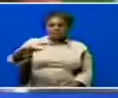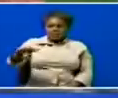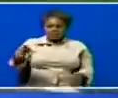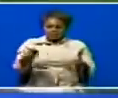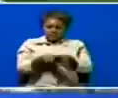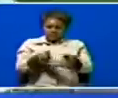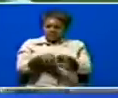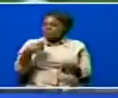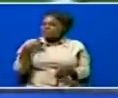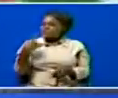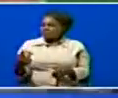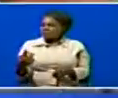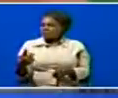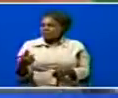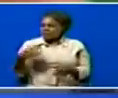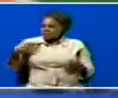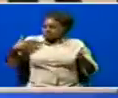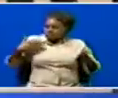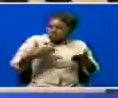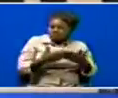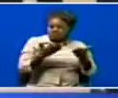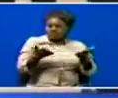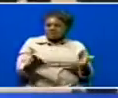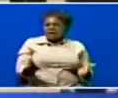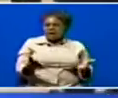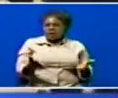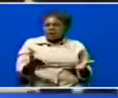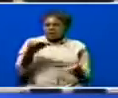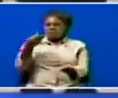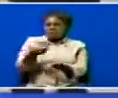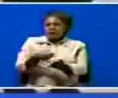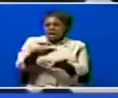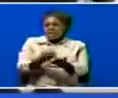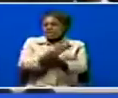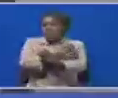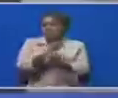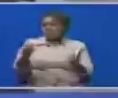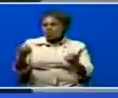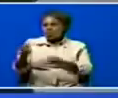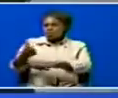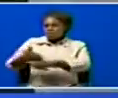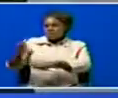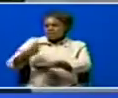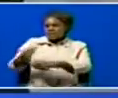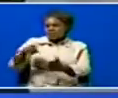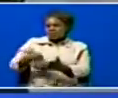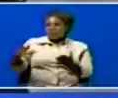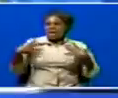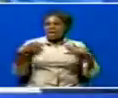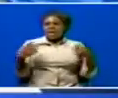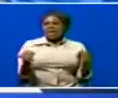Lissu ameongeza kuwa hata kufikia sasa hamna senti kutoka bunge la Tanzania zilizotumwa kugharamia matibabu